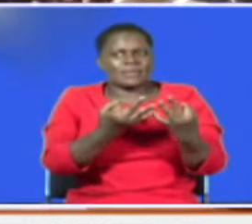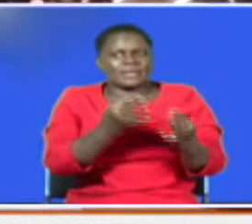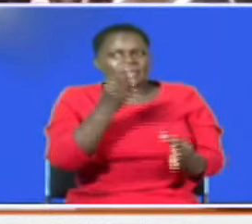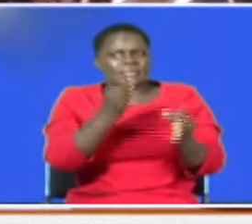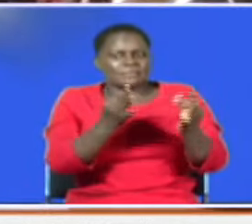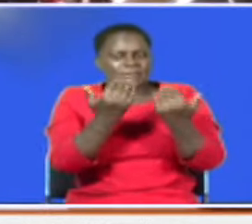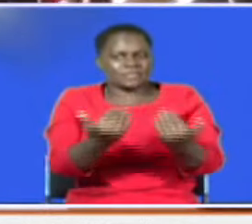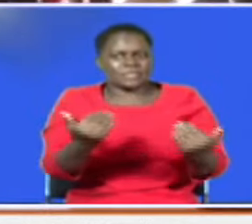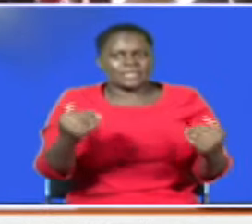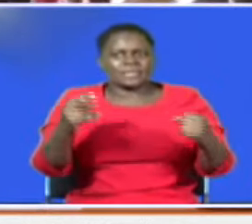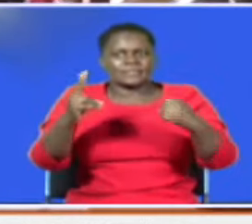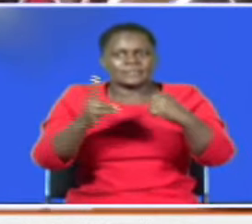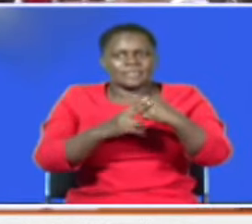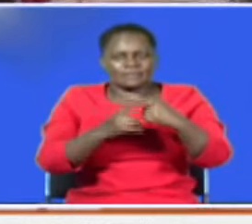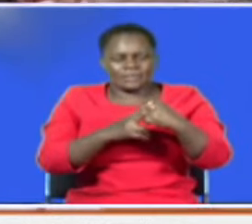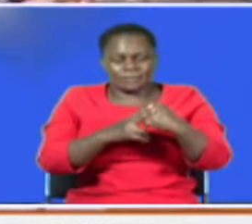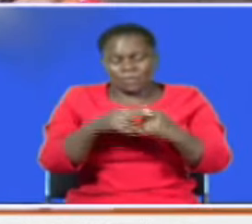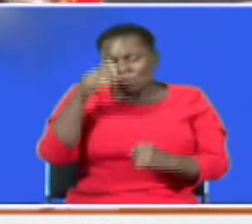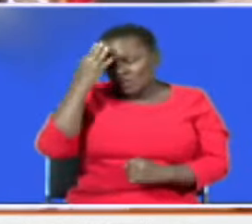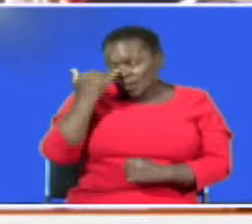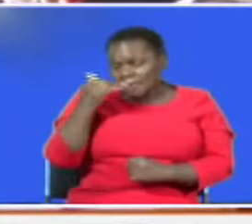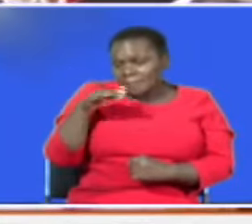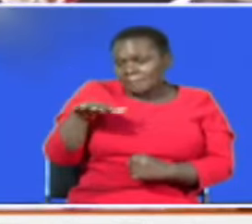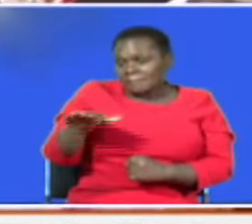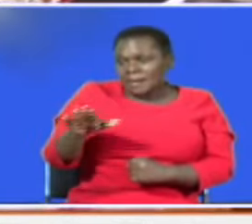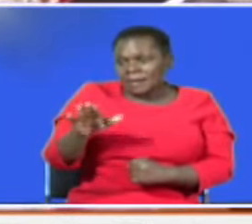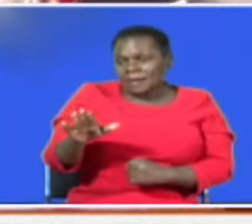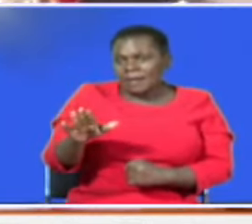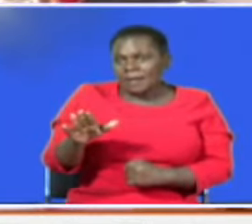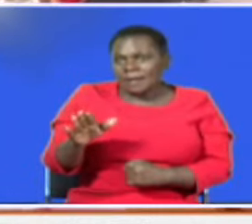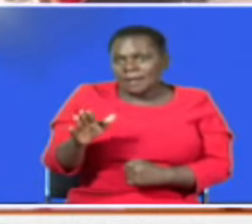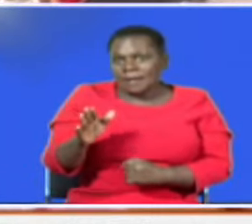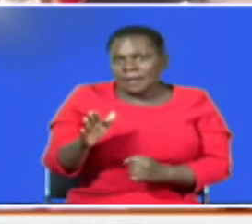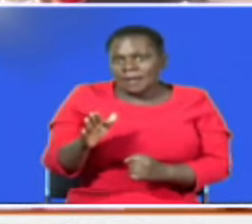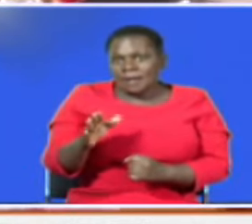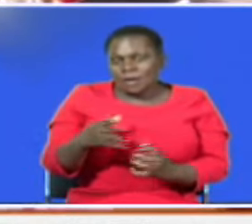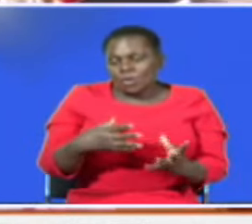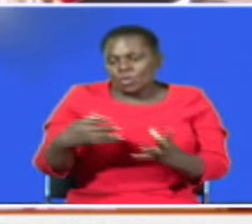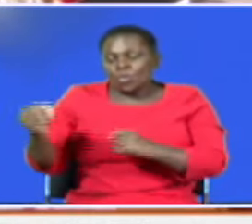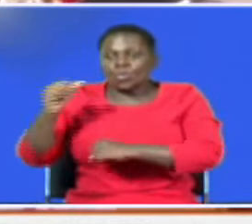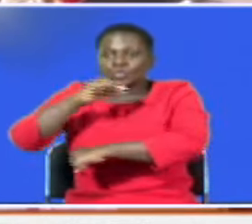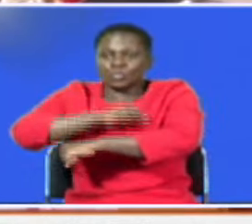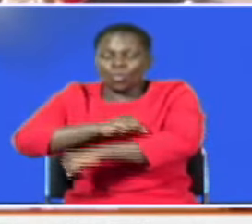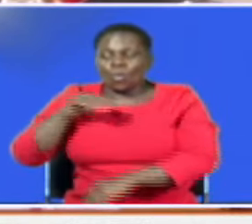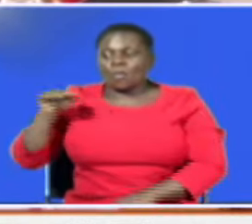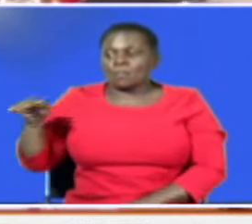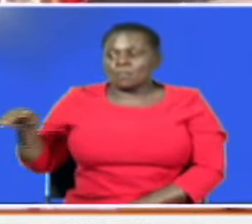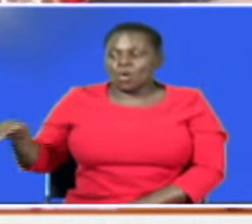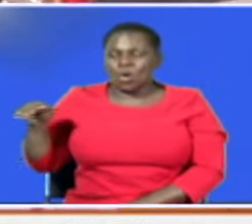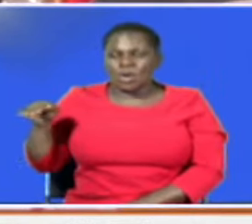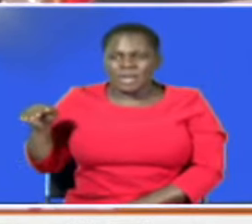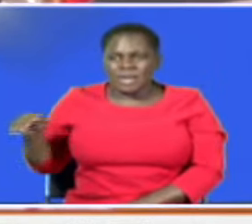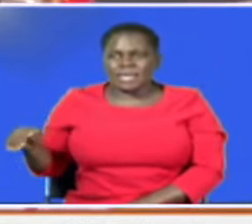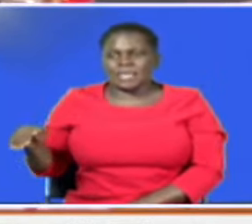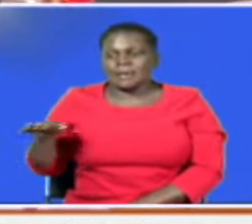inategemea watoto sana kwa sababu walikuwa wanaopanga wanafika shuleni mapema kabisa na walikuwa